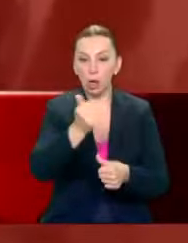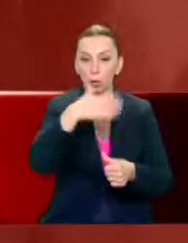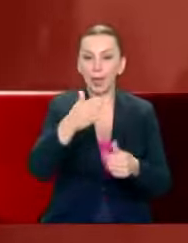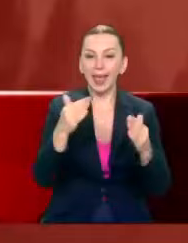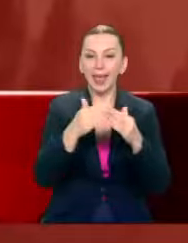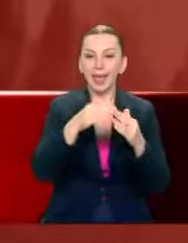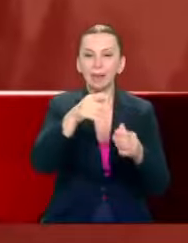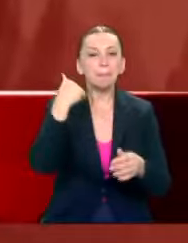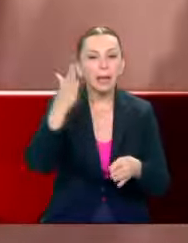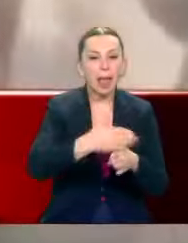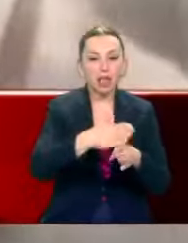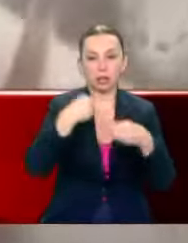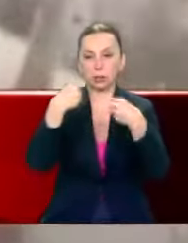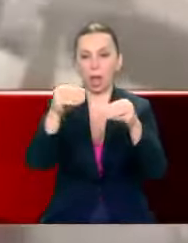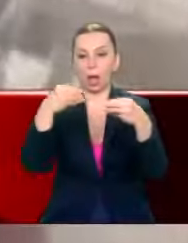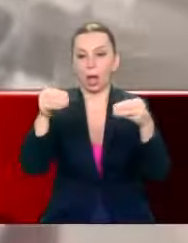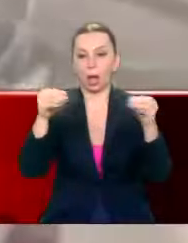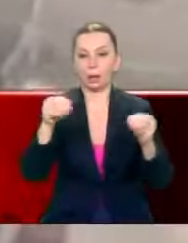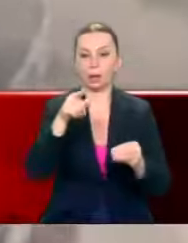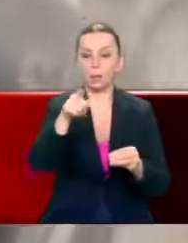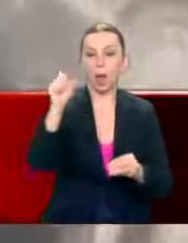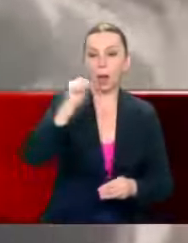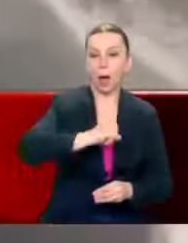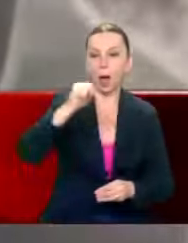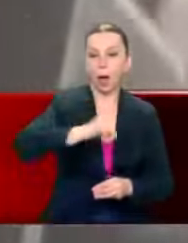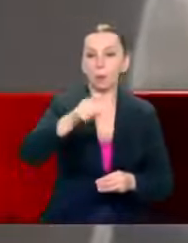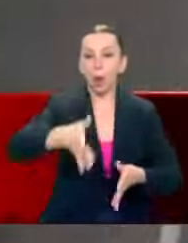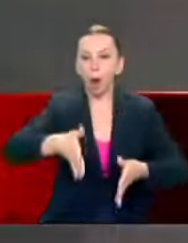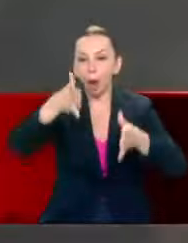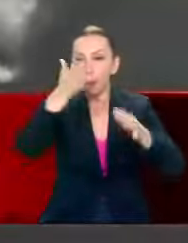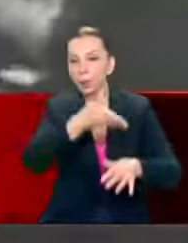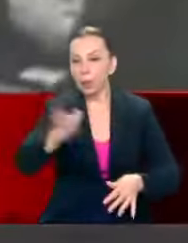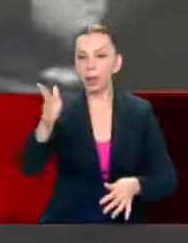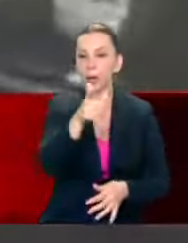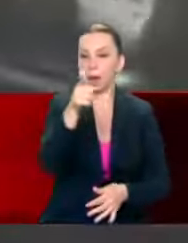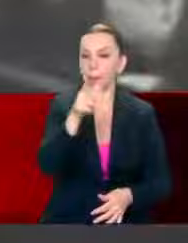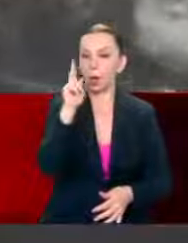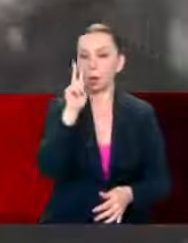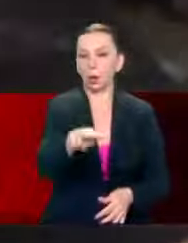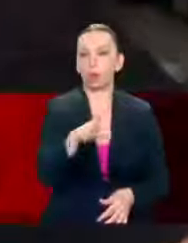evdeki beyaz eşyaları satmıştı. İşte o eşyaların yüklü kamyonetin apartmandan ayrıldığı anlar güvenlik